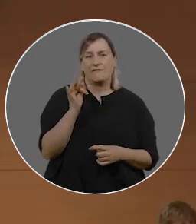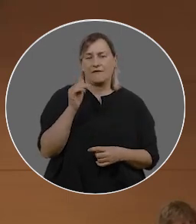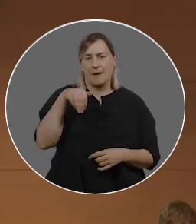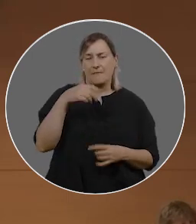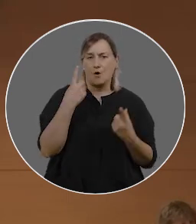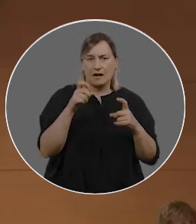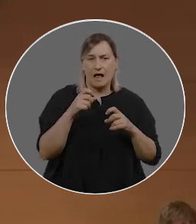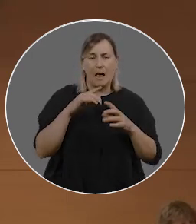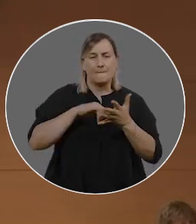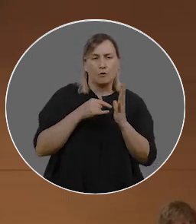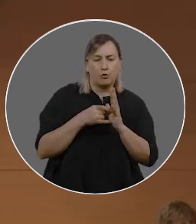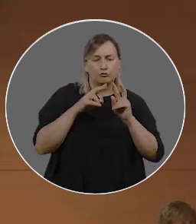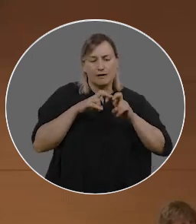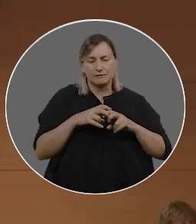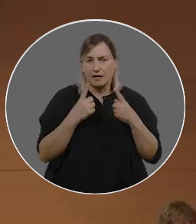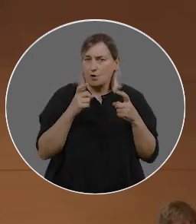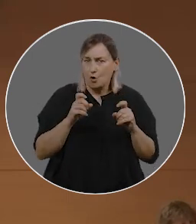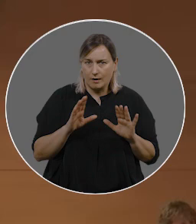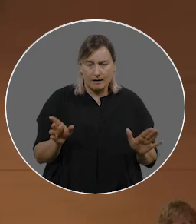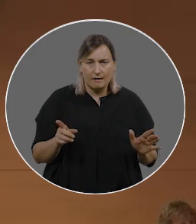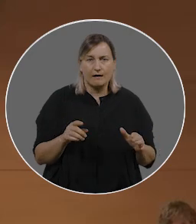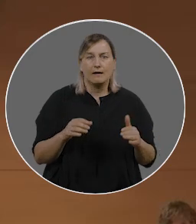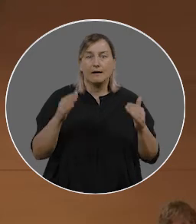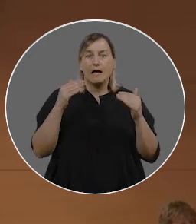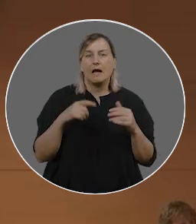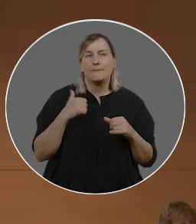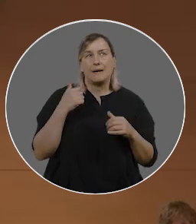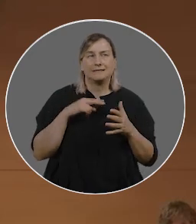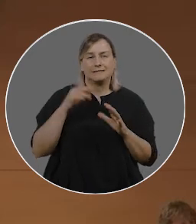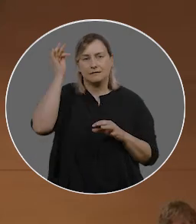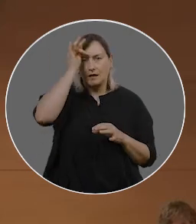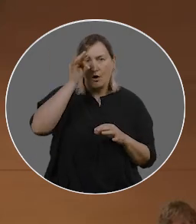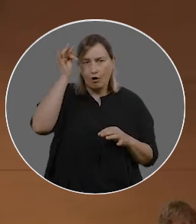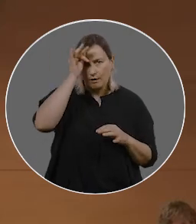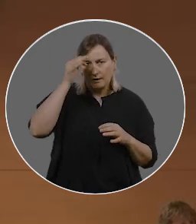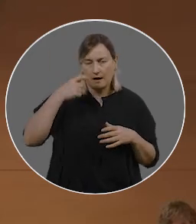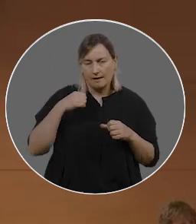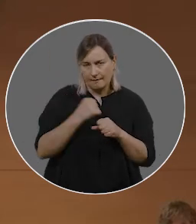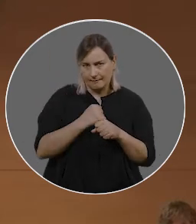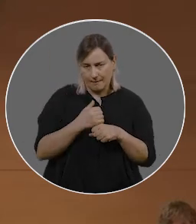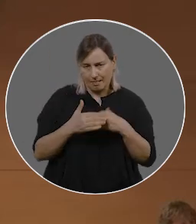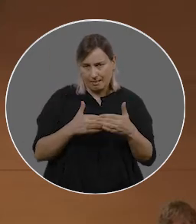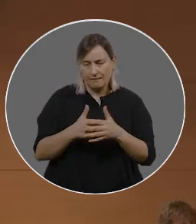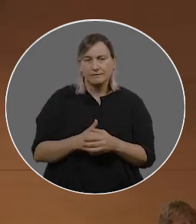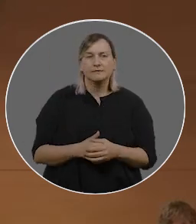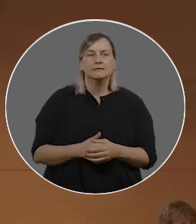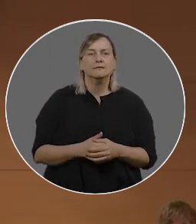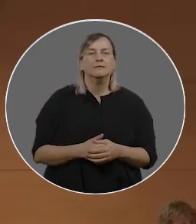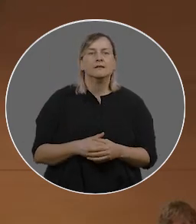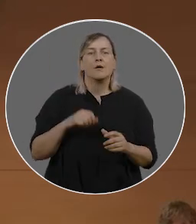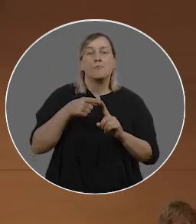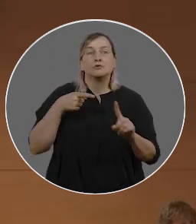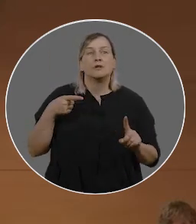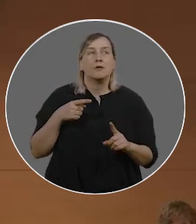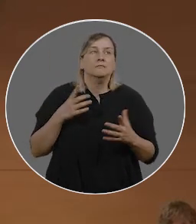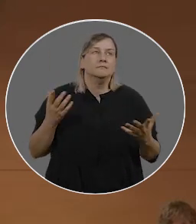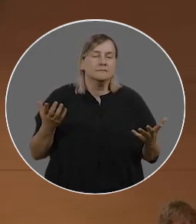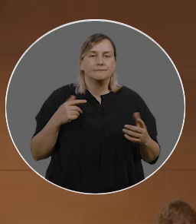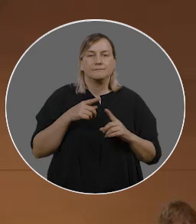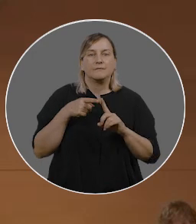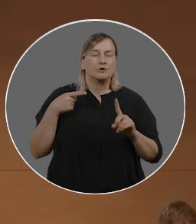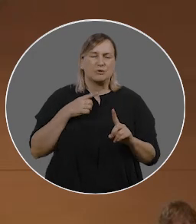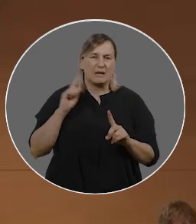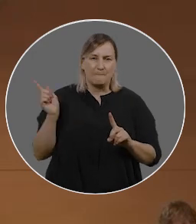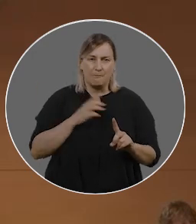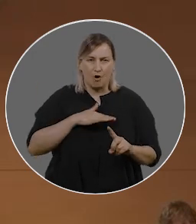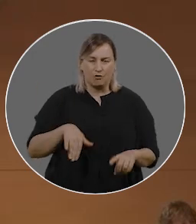TFM, ni metodologia de la recerca, ni aquesta part més teòrica i de treball. Si dius un postgrau, tampoc.